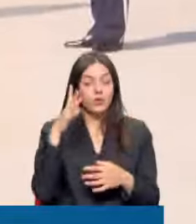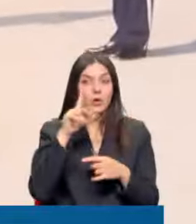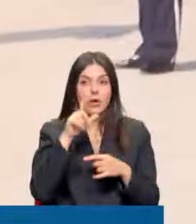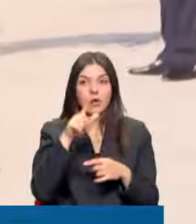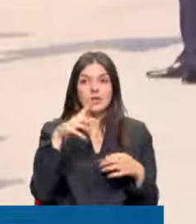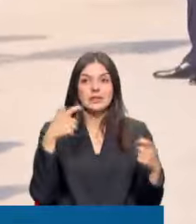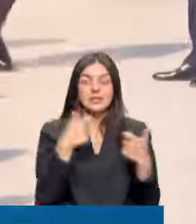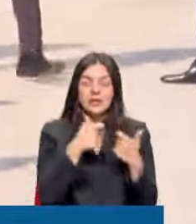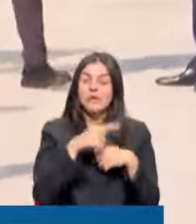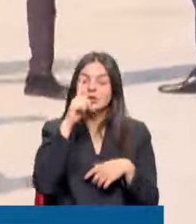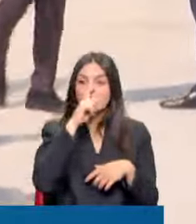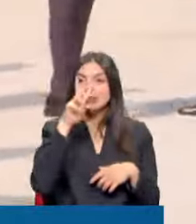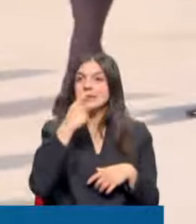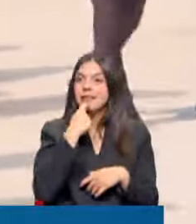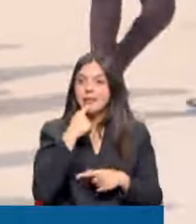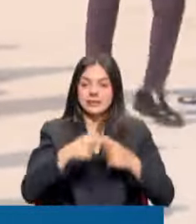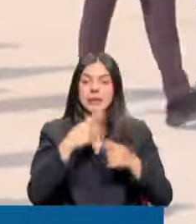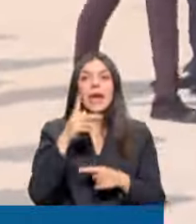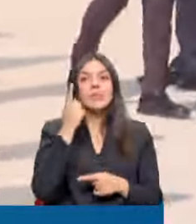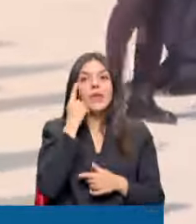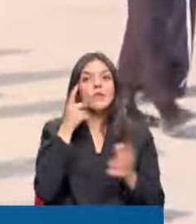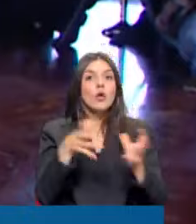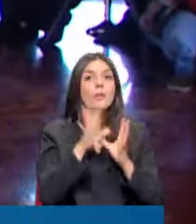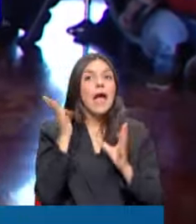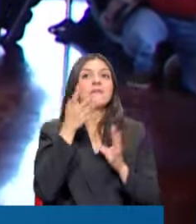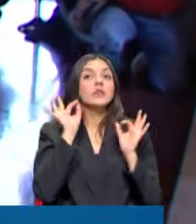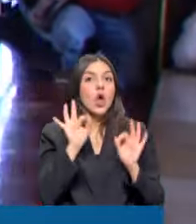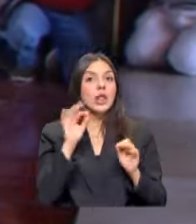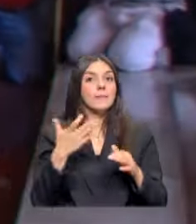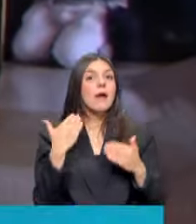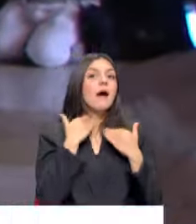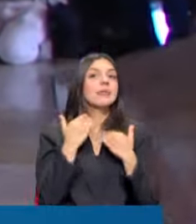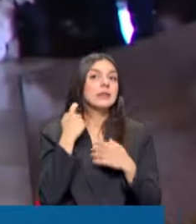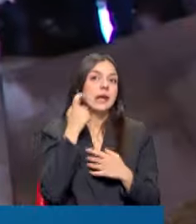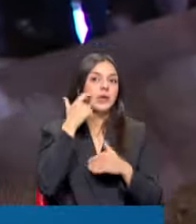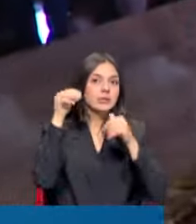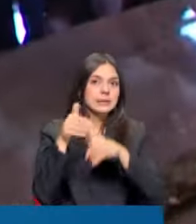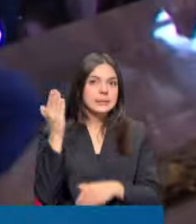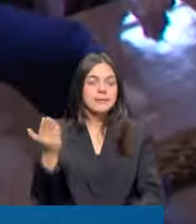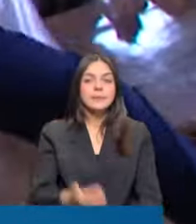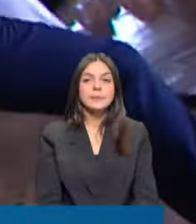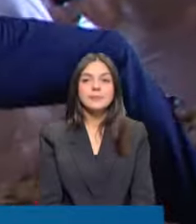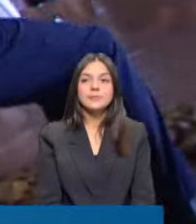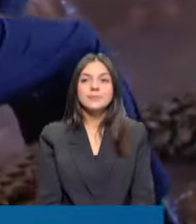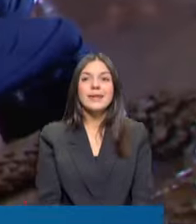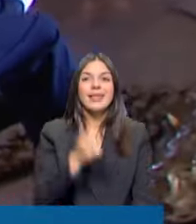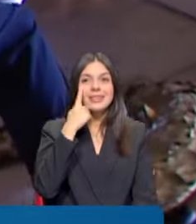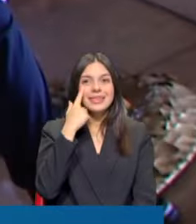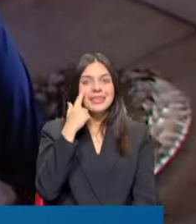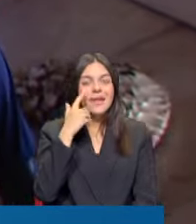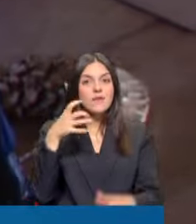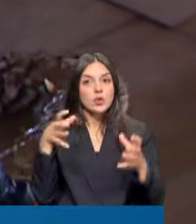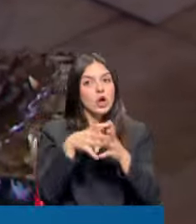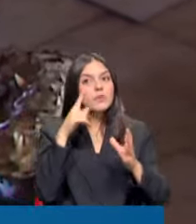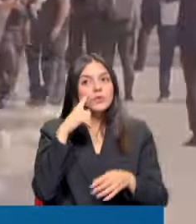devlet erkanının en önemli ve birinci adresi Anıtkabir. Devlet erkanının